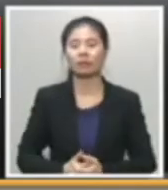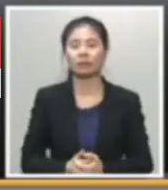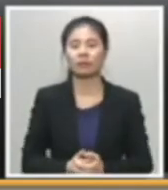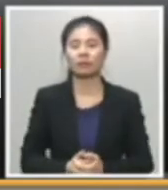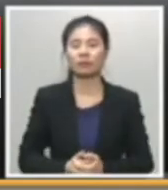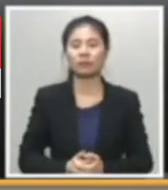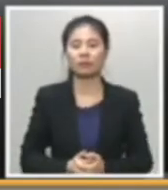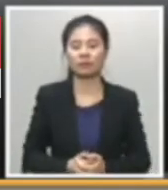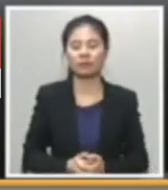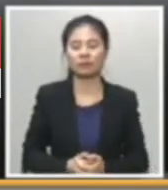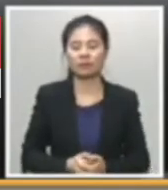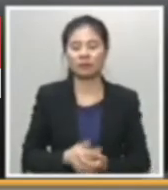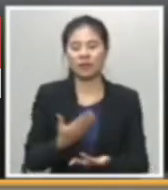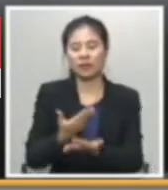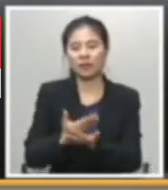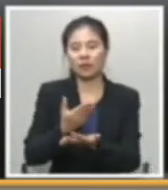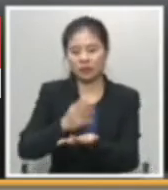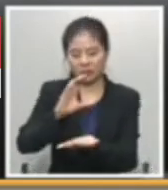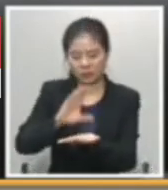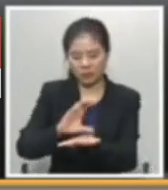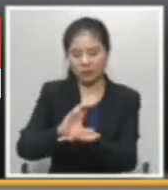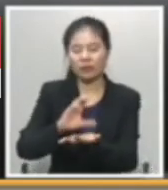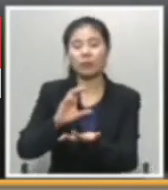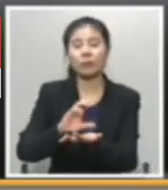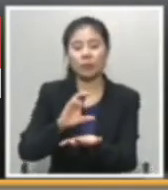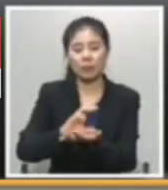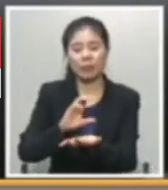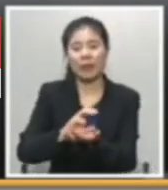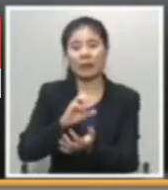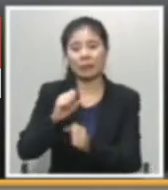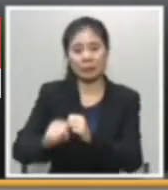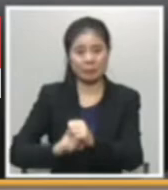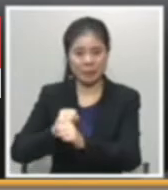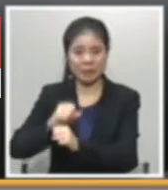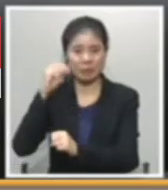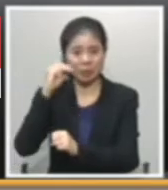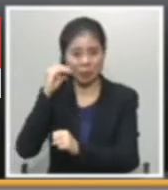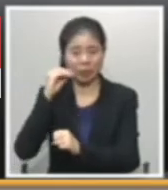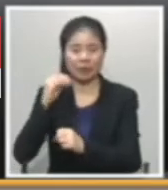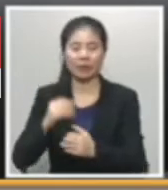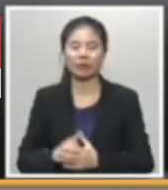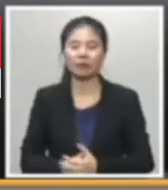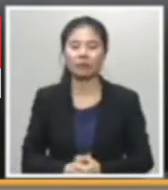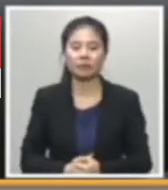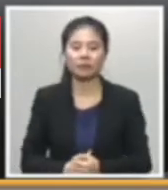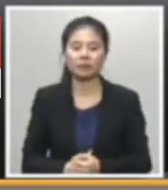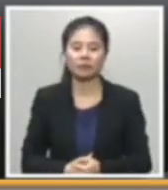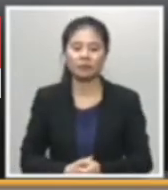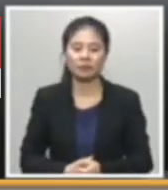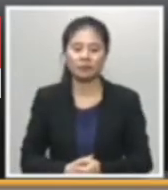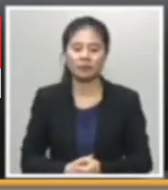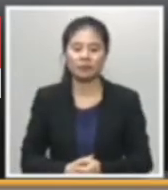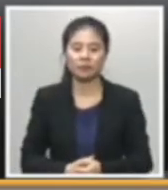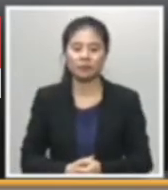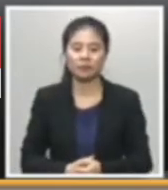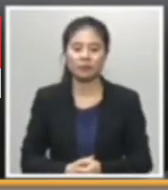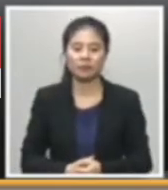งบประมาณประจำปีหรืองบประมาณต่างๆนะที่เราถือว่า